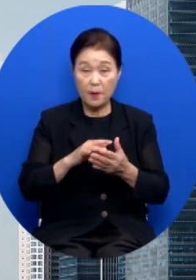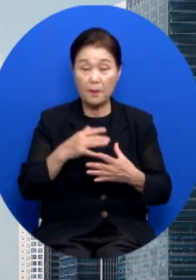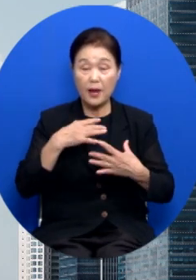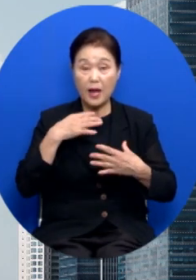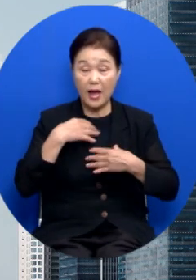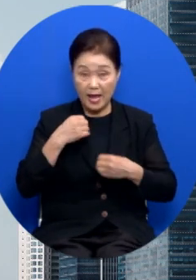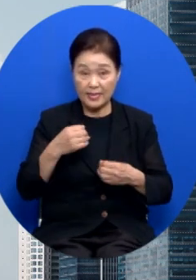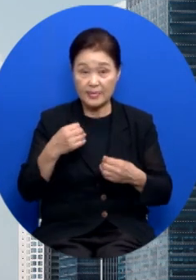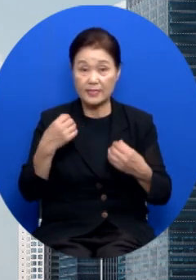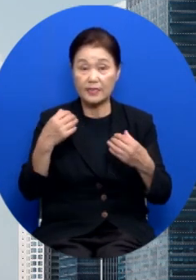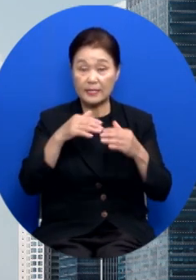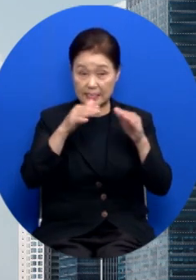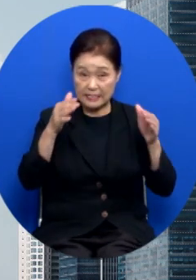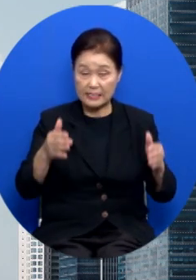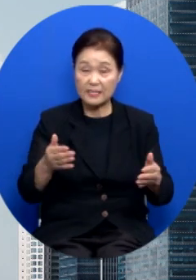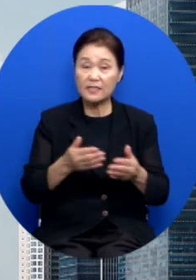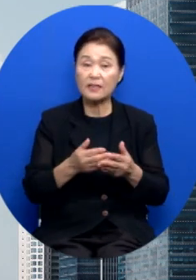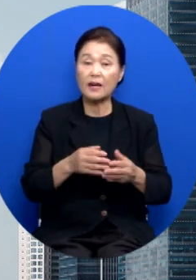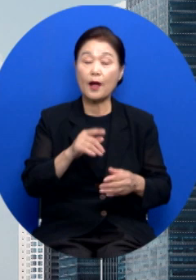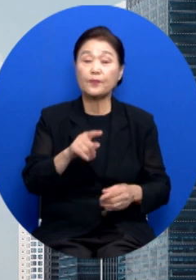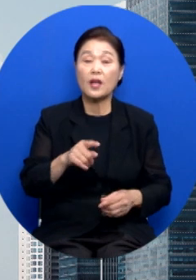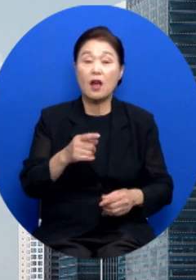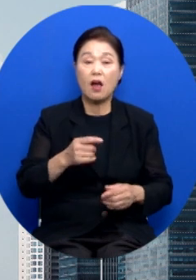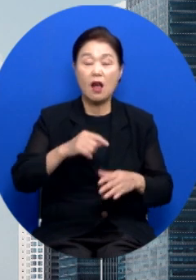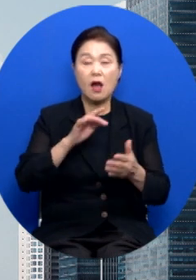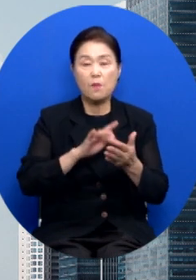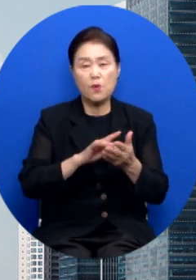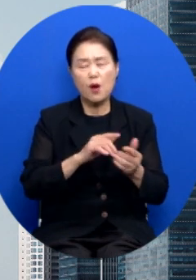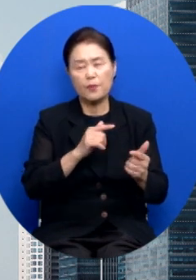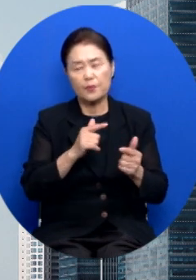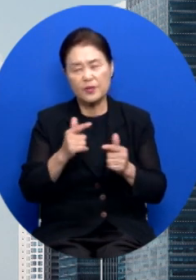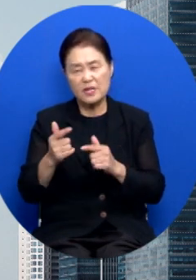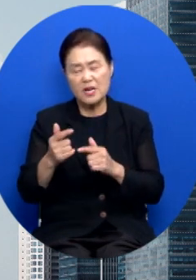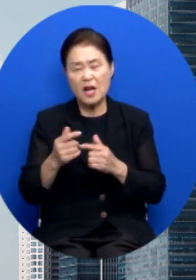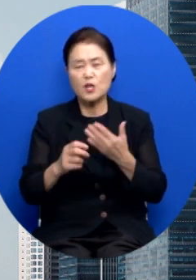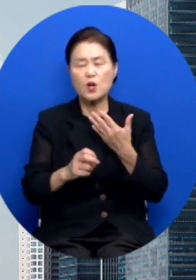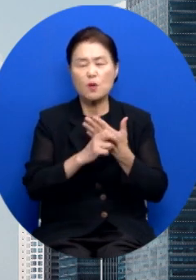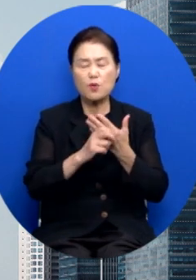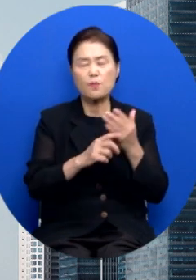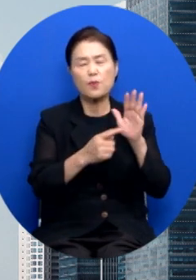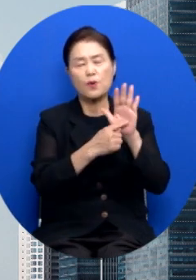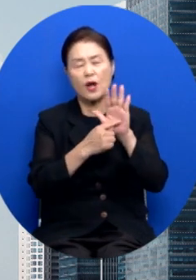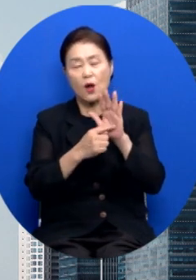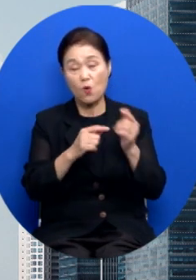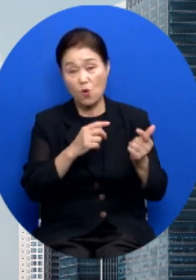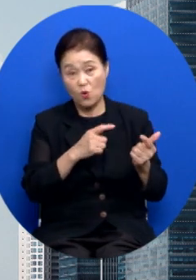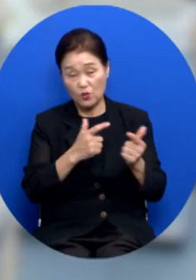식품의약품안전처가 의약품, 의약외품에 관한 불법 표시와 광고를 집중 점검합니다.